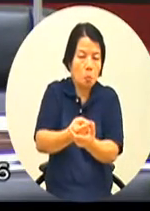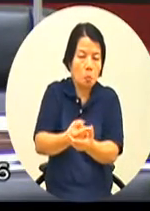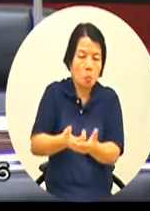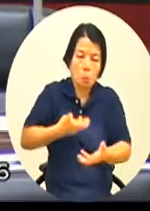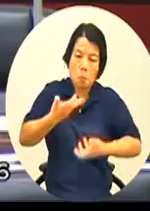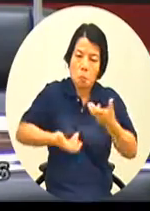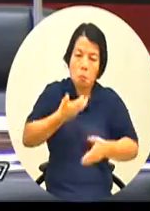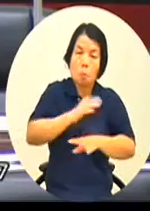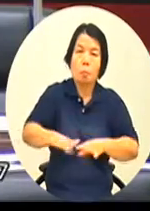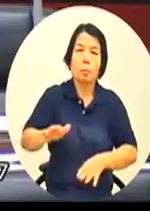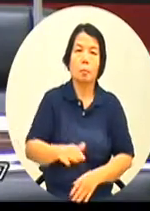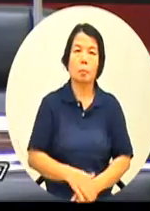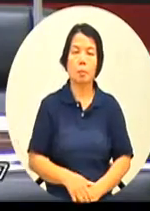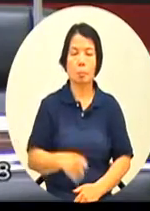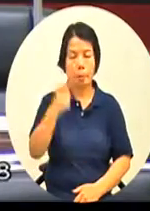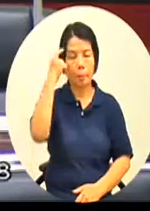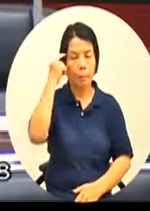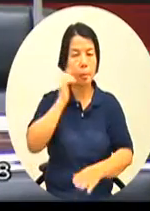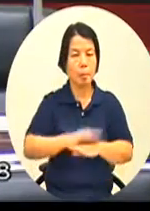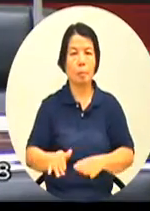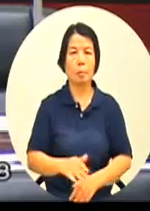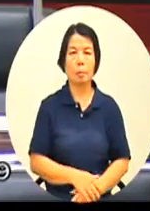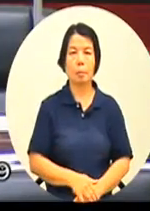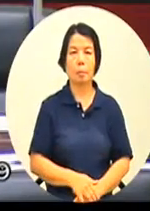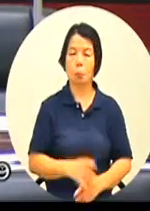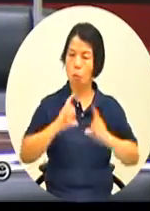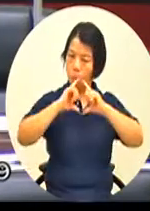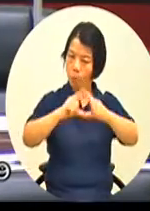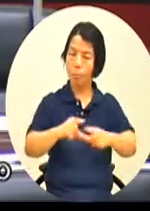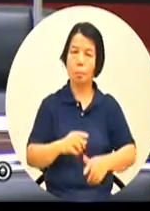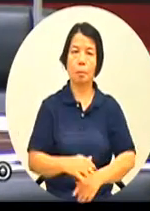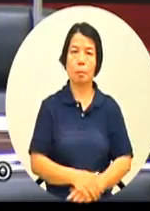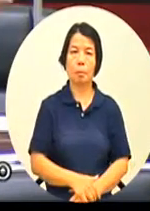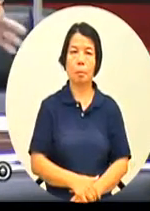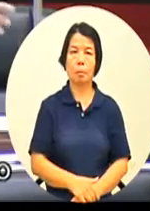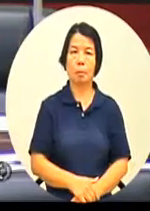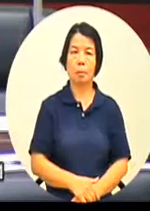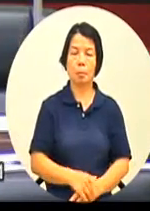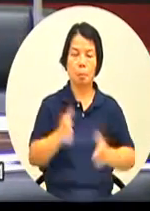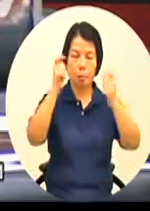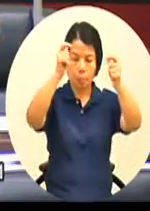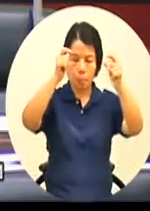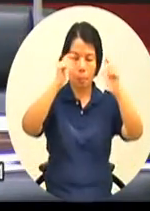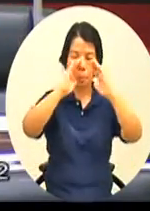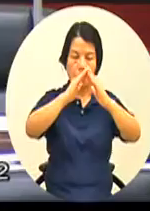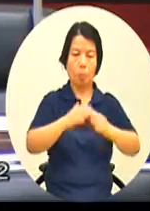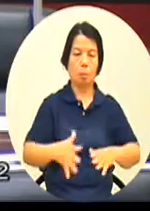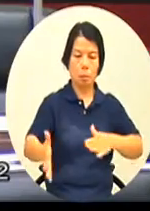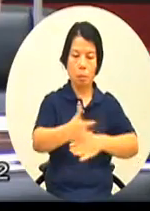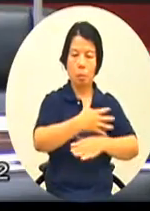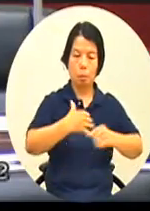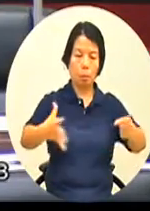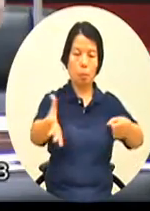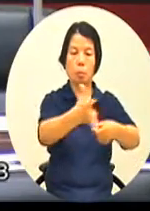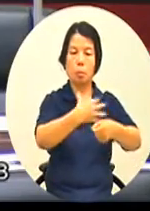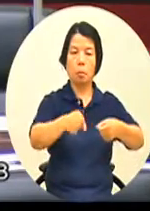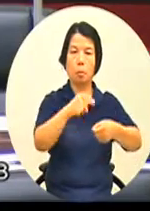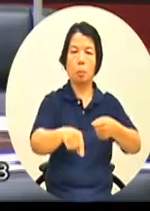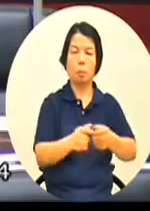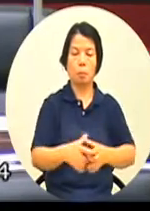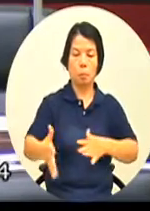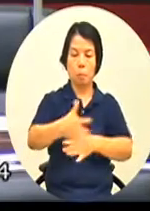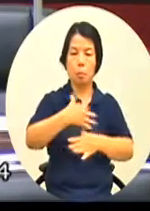认为会对无？你的想象是会对无？我甲你讲答案：伫高雄，还是伫全台湾，还是全世